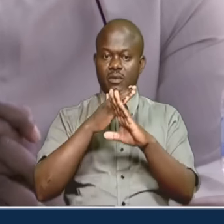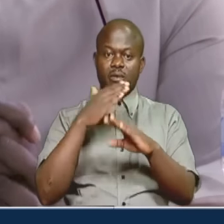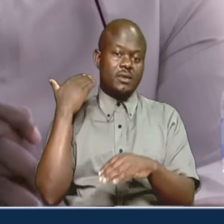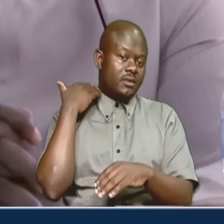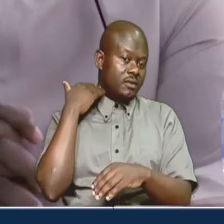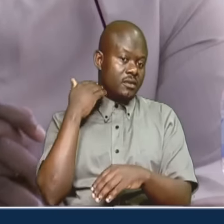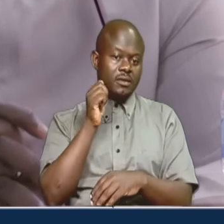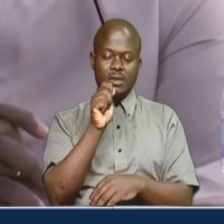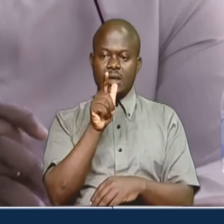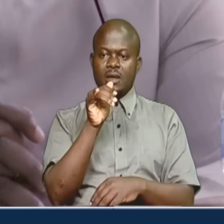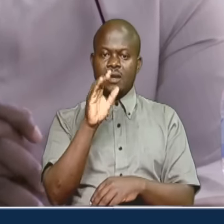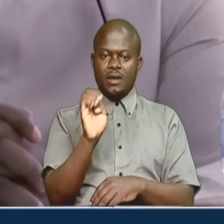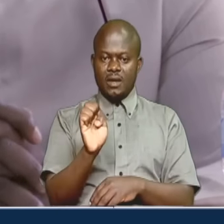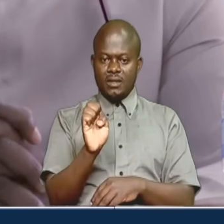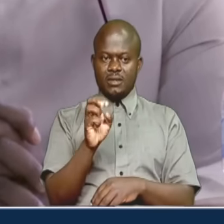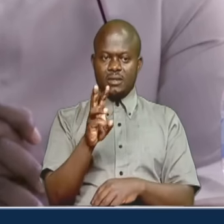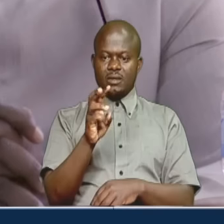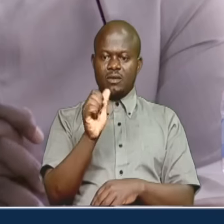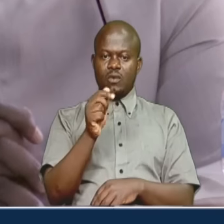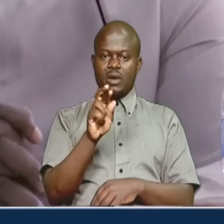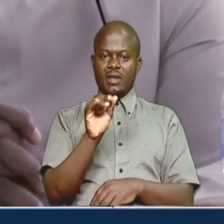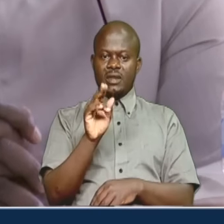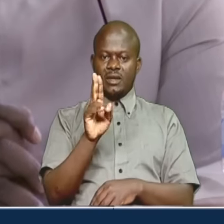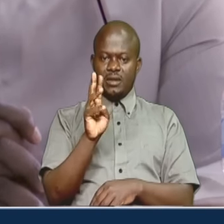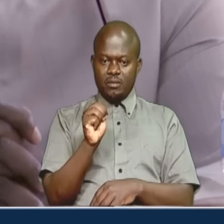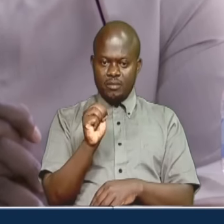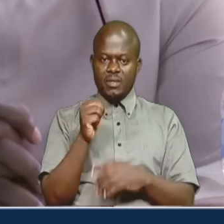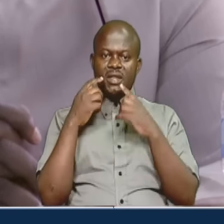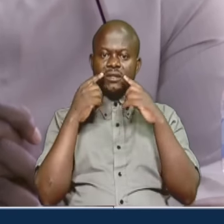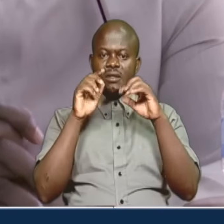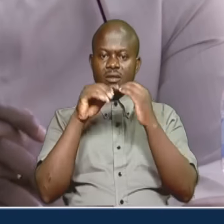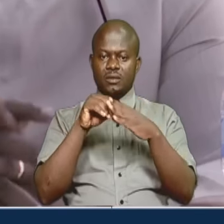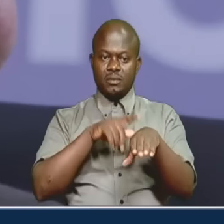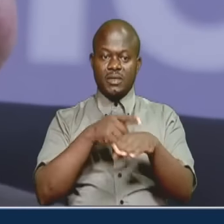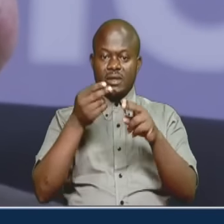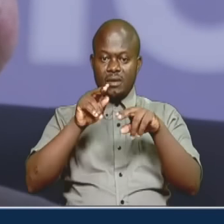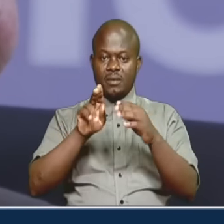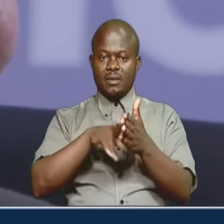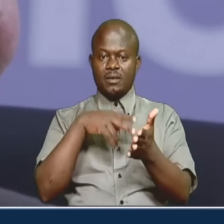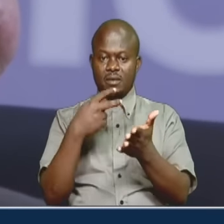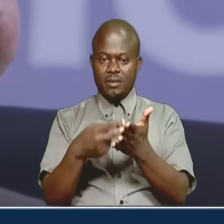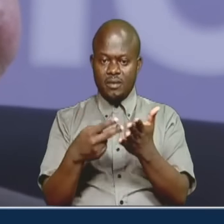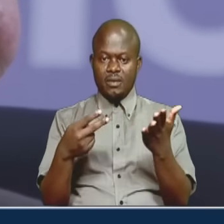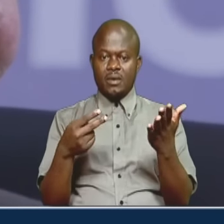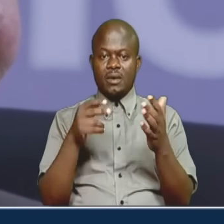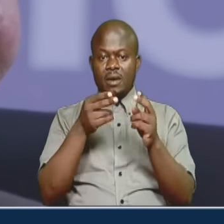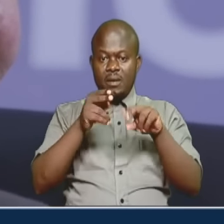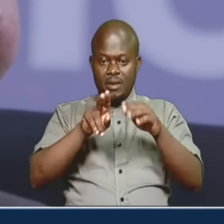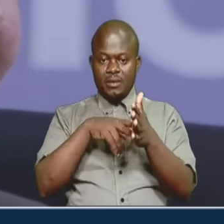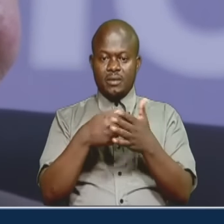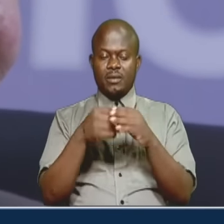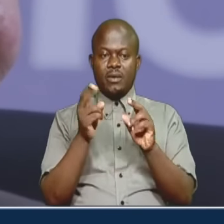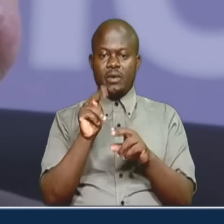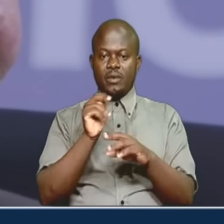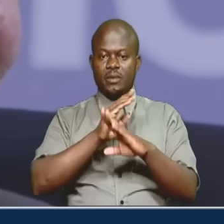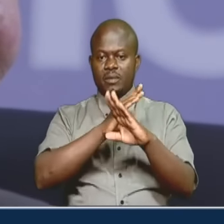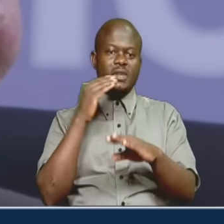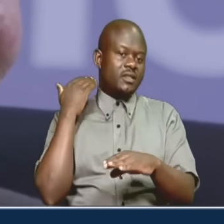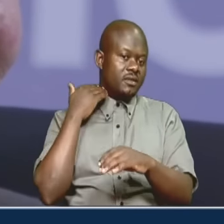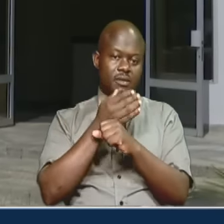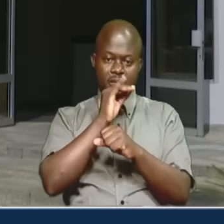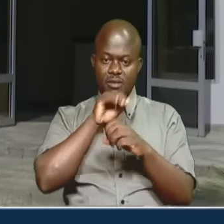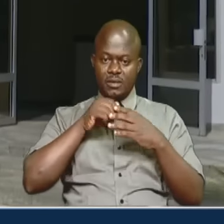Jenoside Alice Wairimu Ndiretu avuga ko mu gihe habayeho gutsindwa kwa Loni mu gukumira Jenoside yakorewe